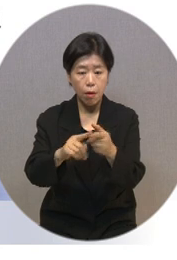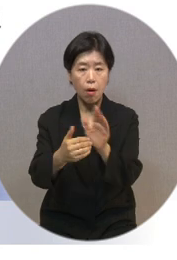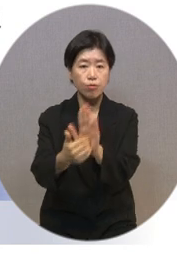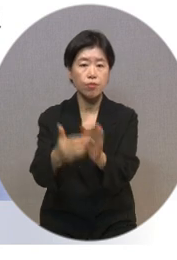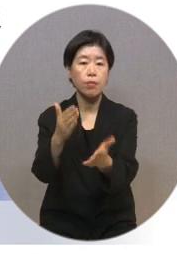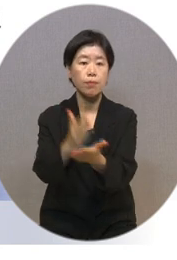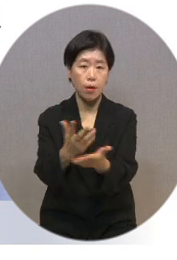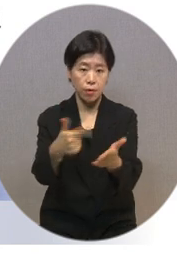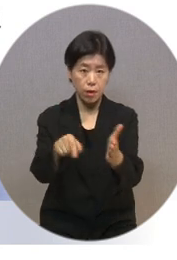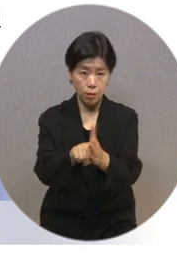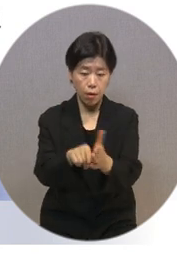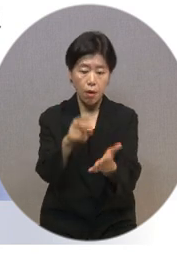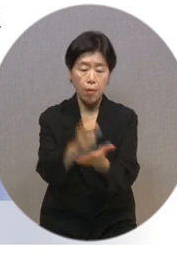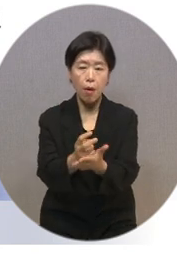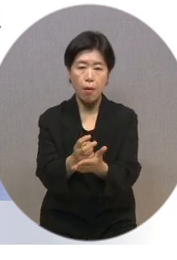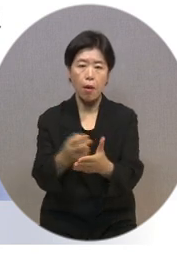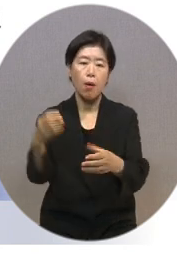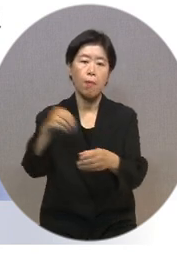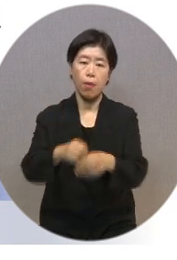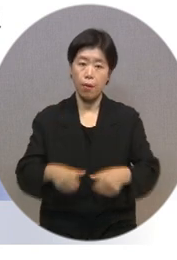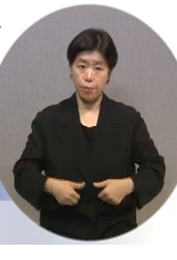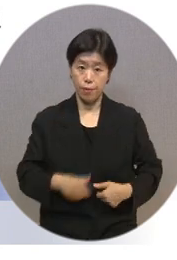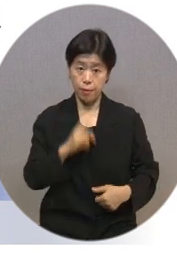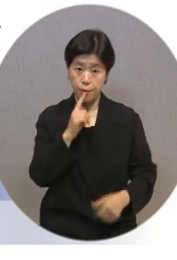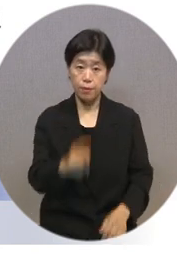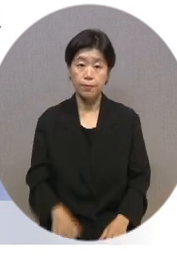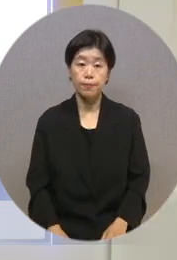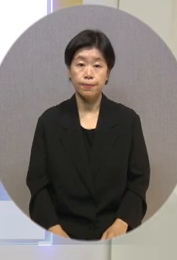없도록 하는 규정이 필요하다고 말했습니다.